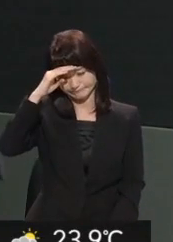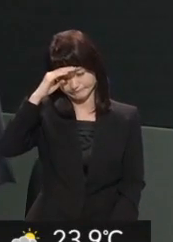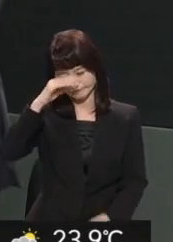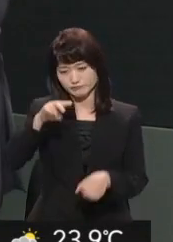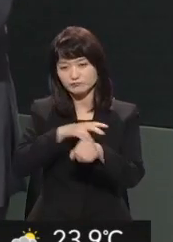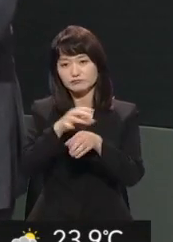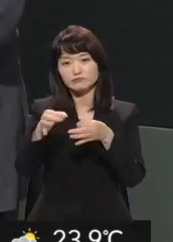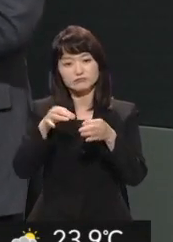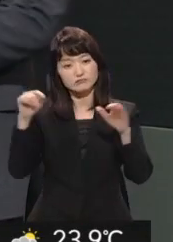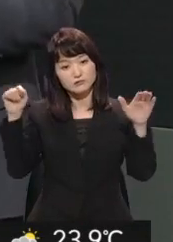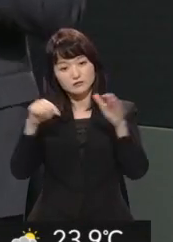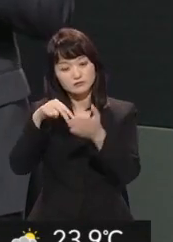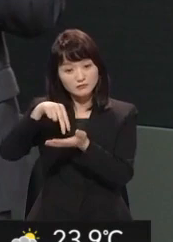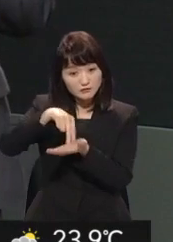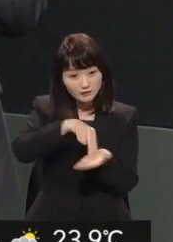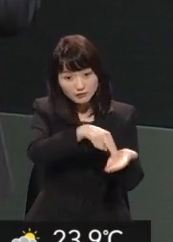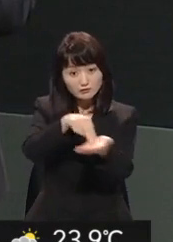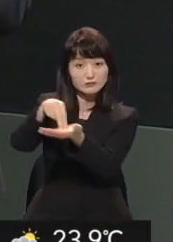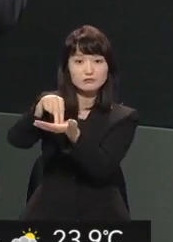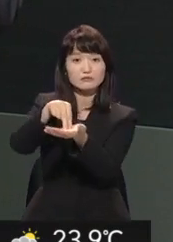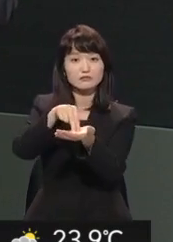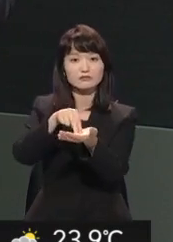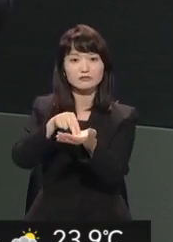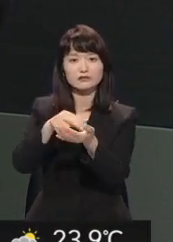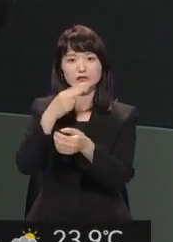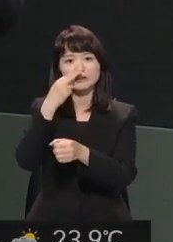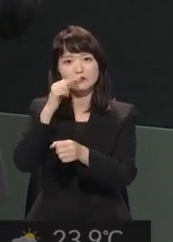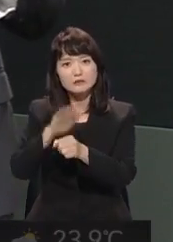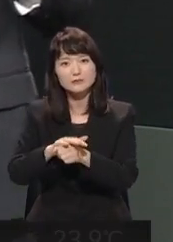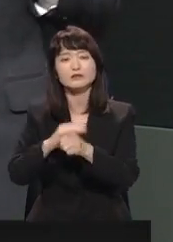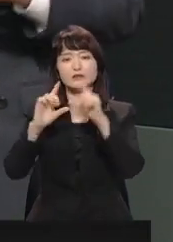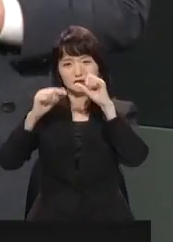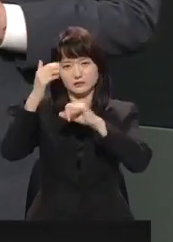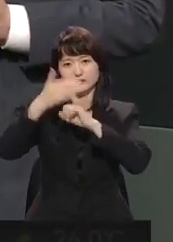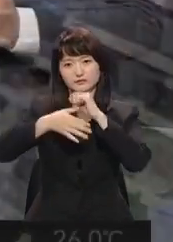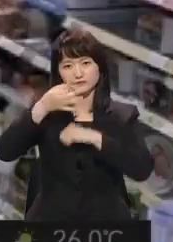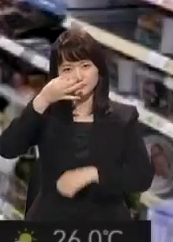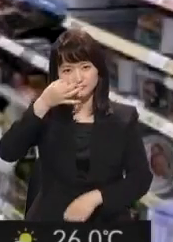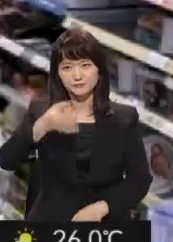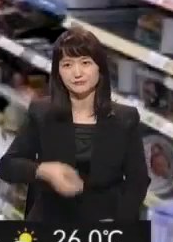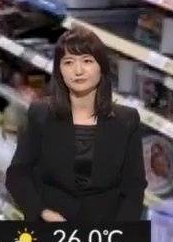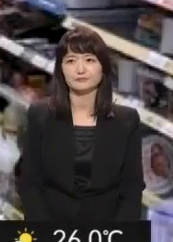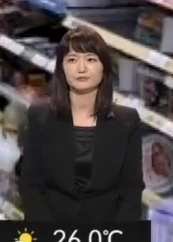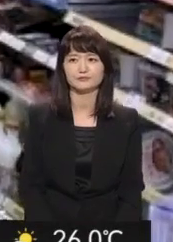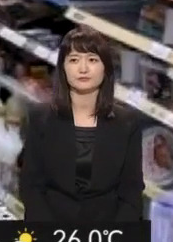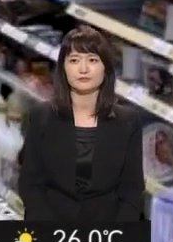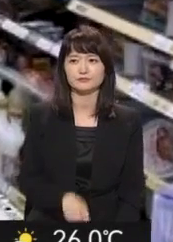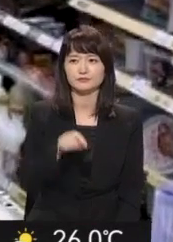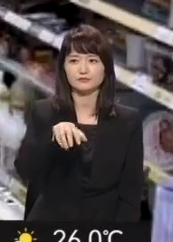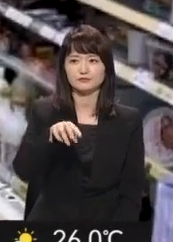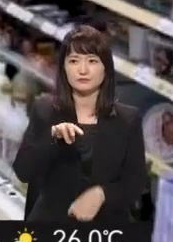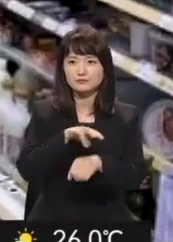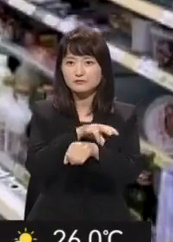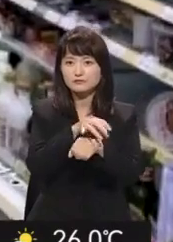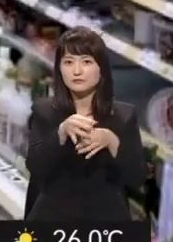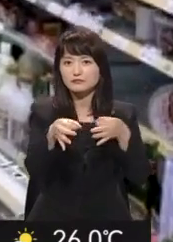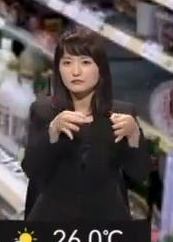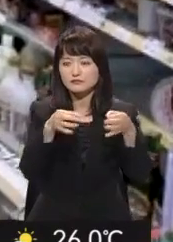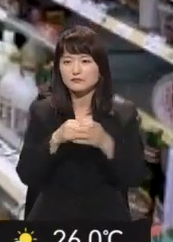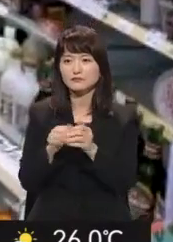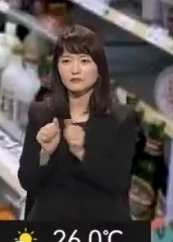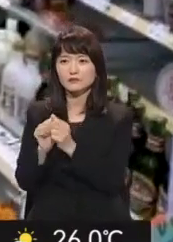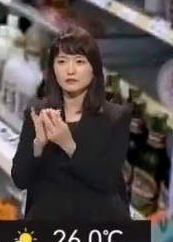편의점에서 싱싱 기가 막힌 사진인데요 만나보시죠 자 여기는 편의점입니다 남성